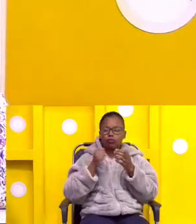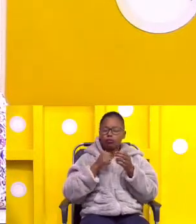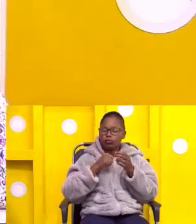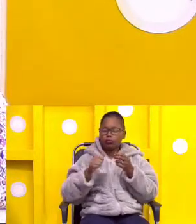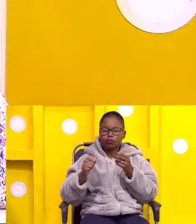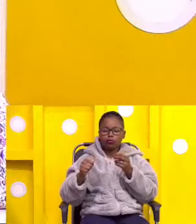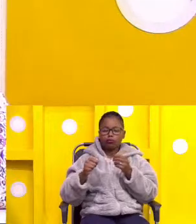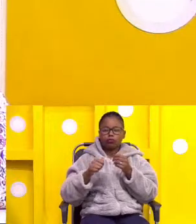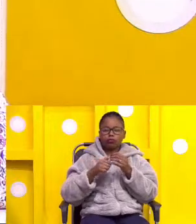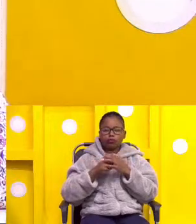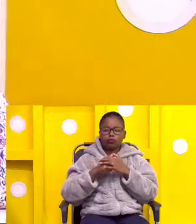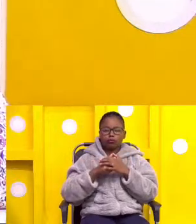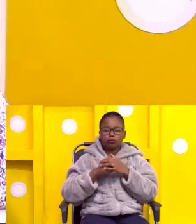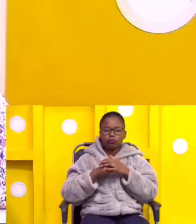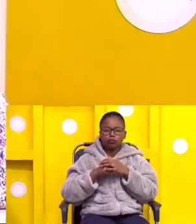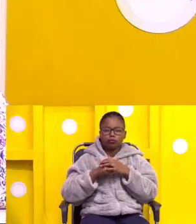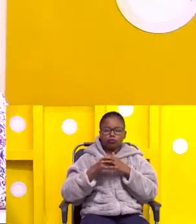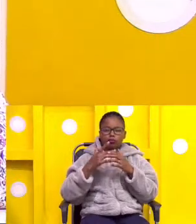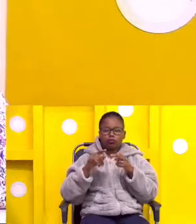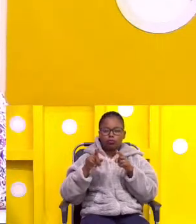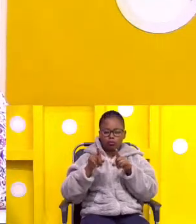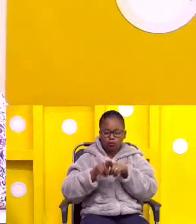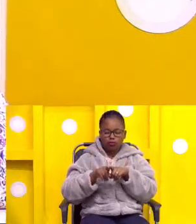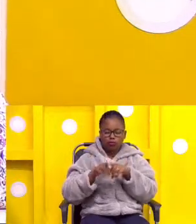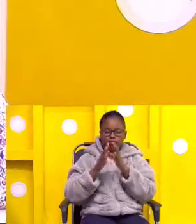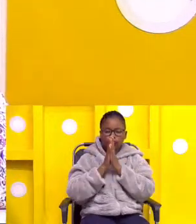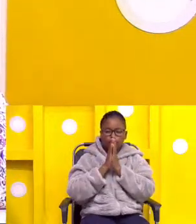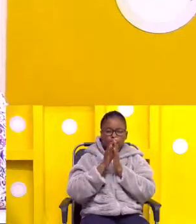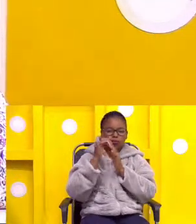Ukimenya kama doge mahoidi ya mehia nano.